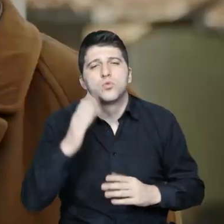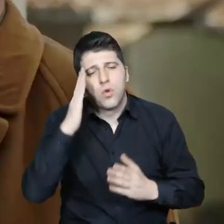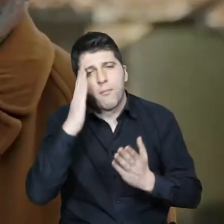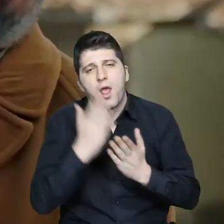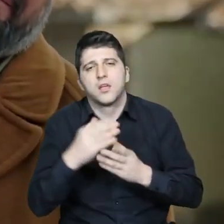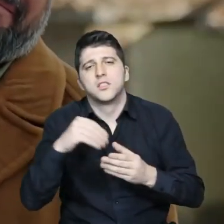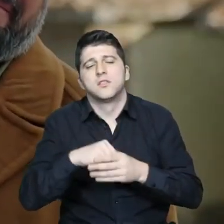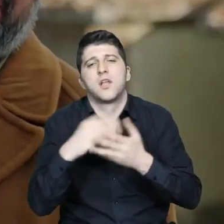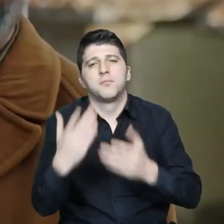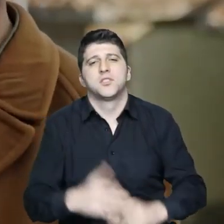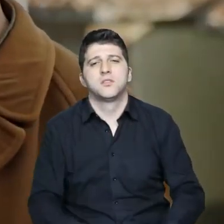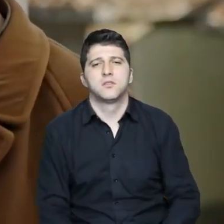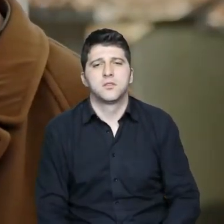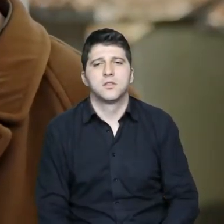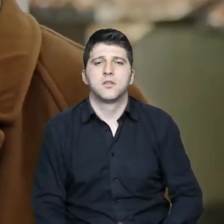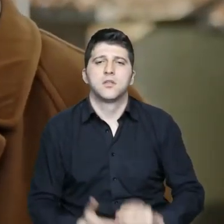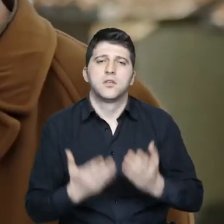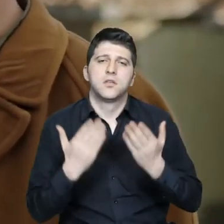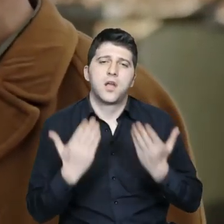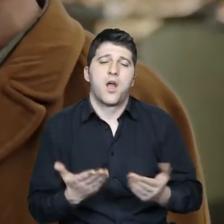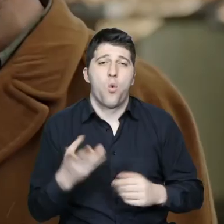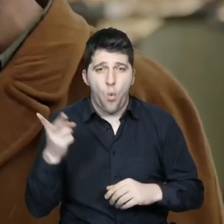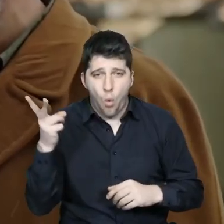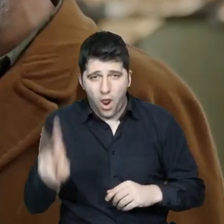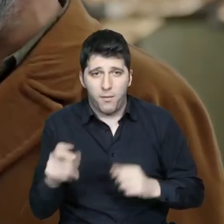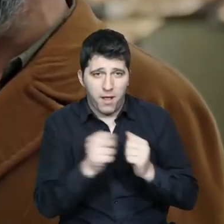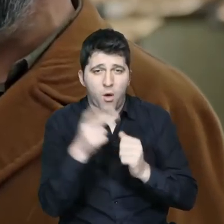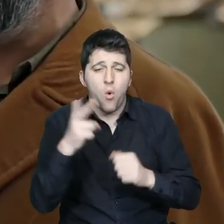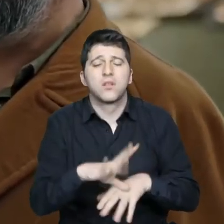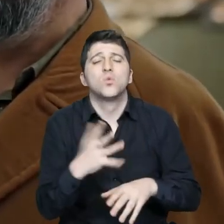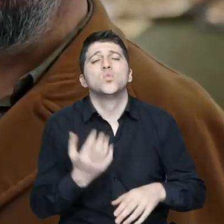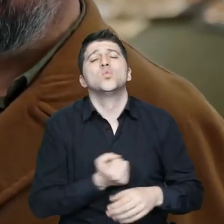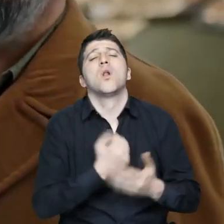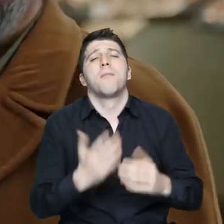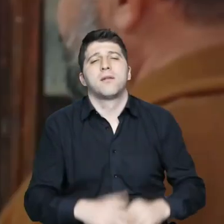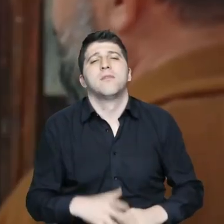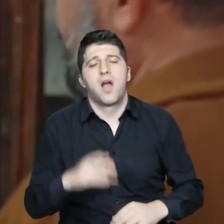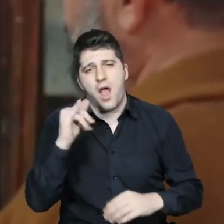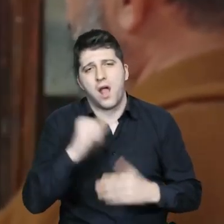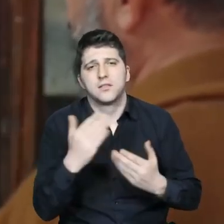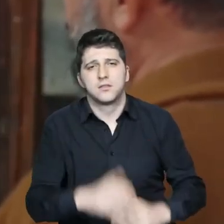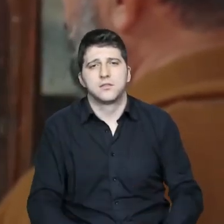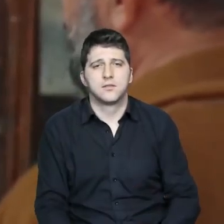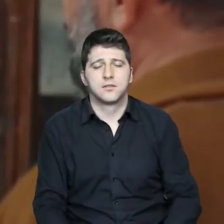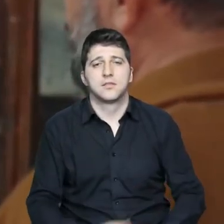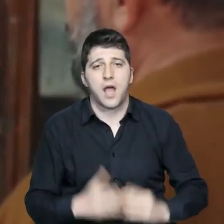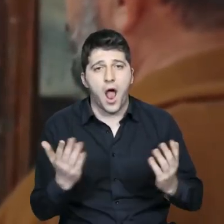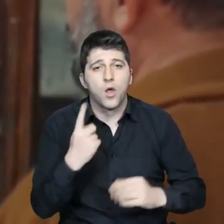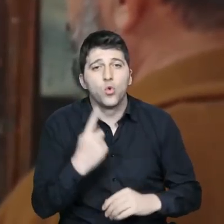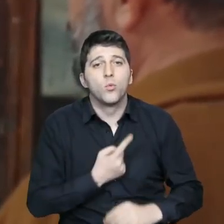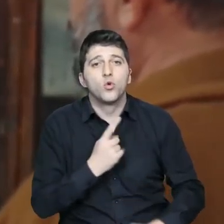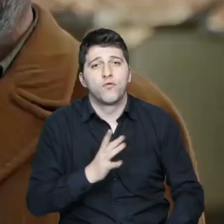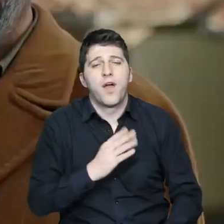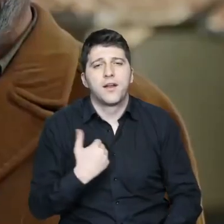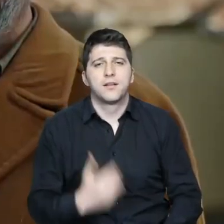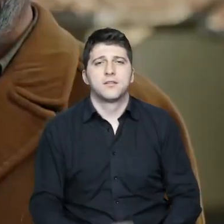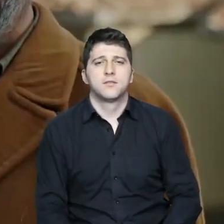altındaymış. Ya ölenle ölünmüyor. Üzülme bu kadar. Haklısın. Zaten hala bir umudum var